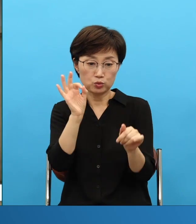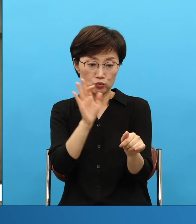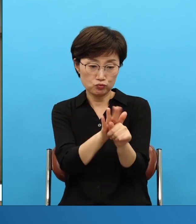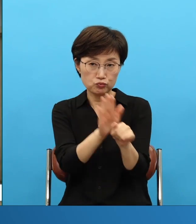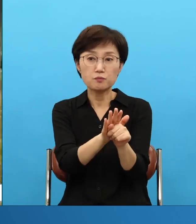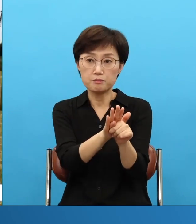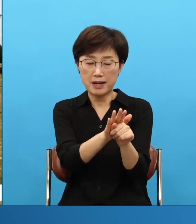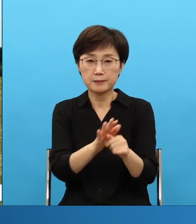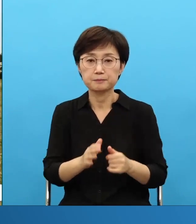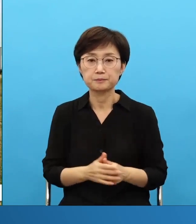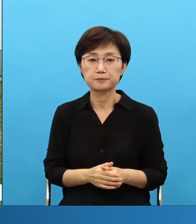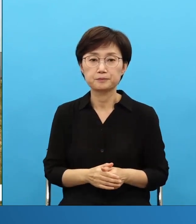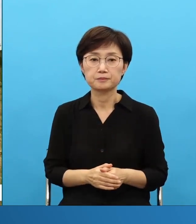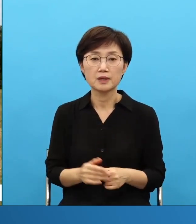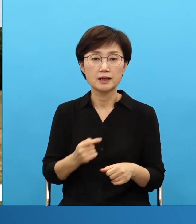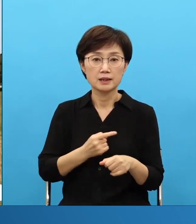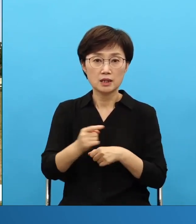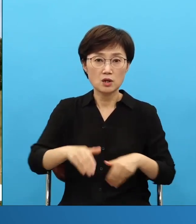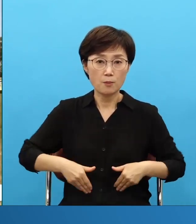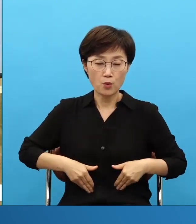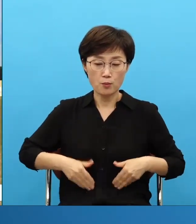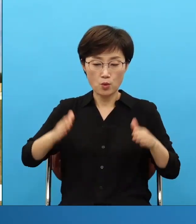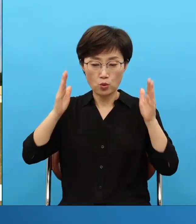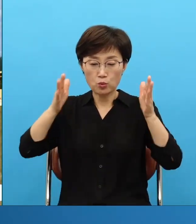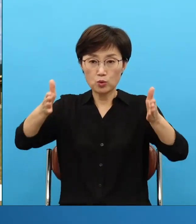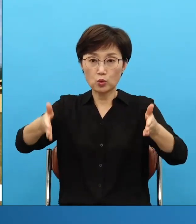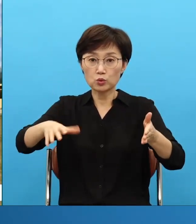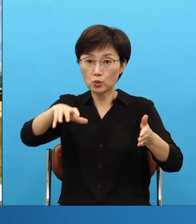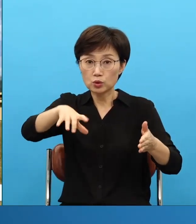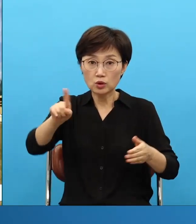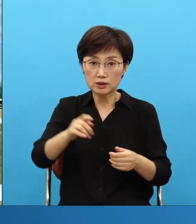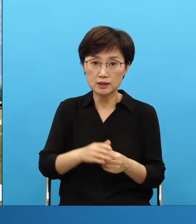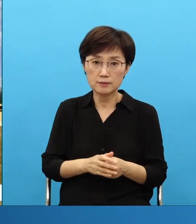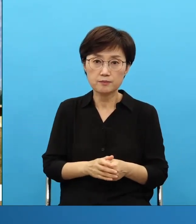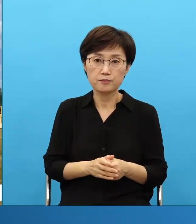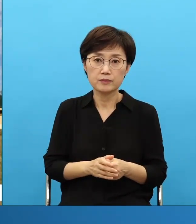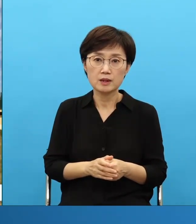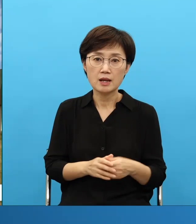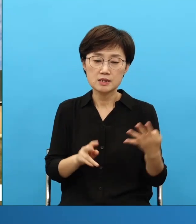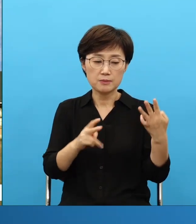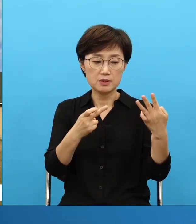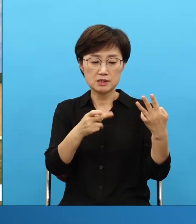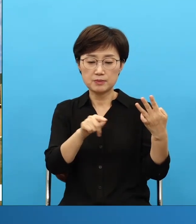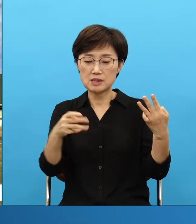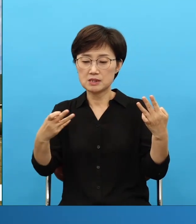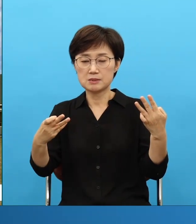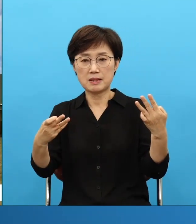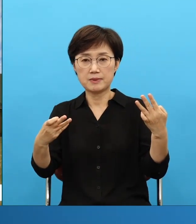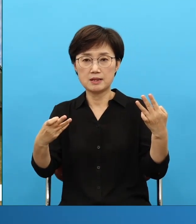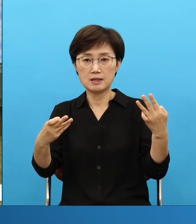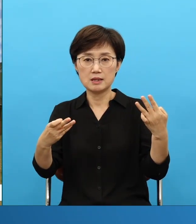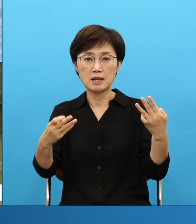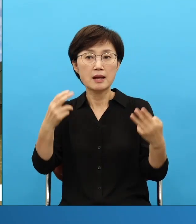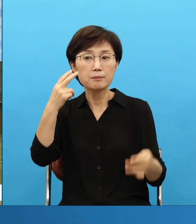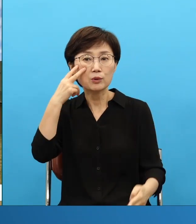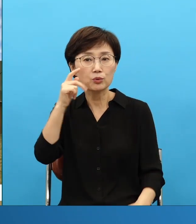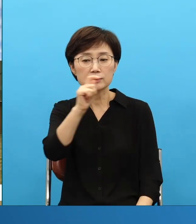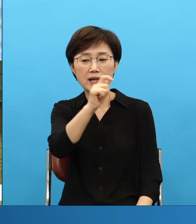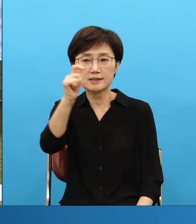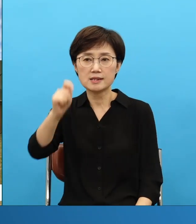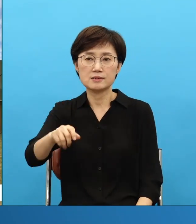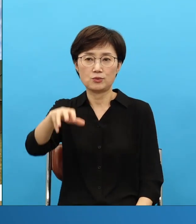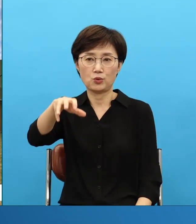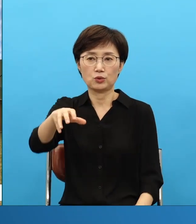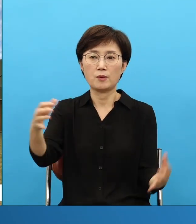전달했습니다. 내년 봄학기 아류 목회학 박사과정은 3월 10일부터 이틀간 아류 본교가 있는